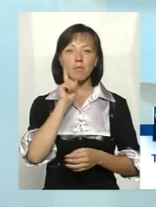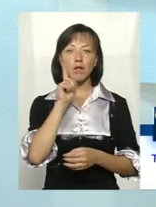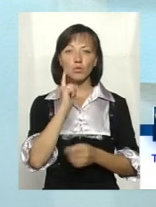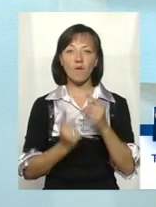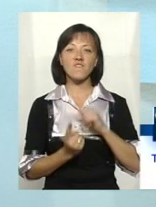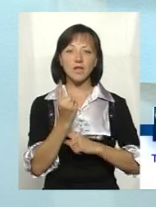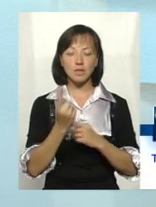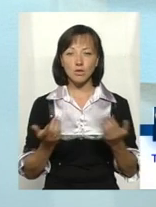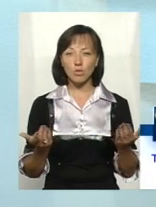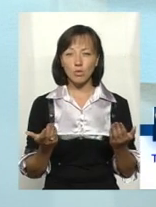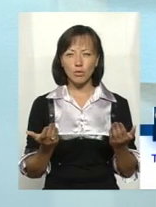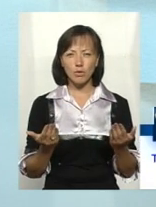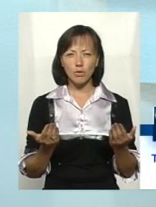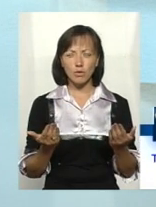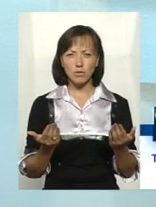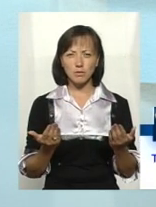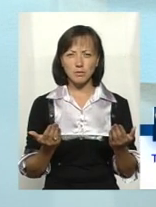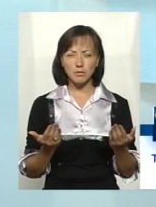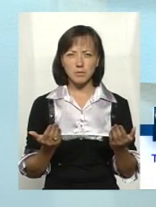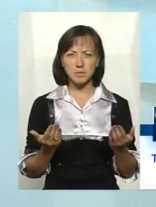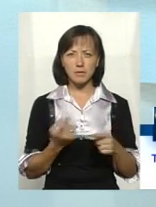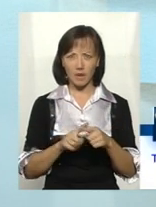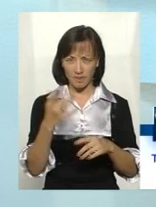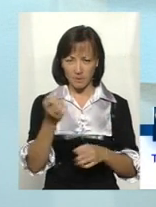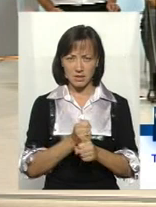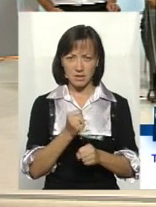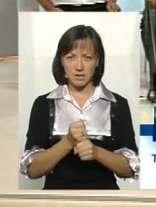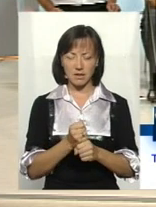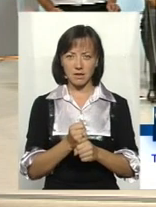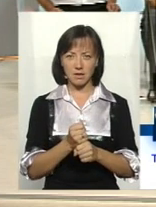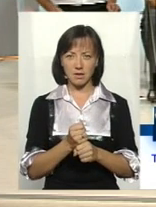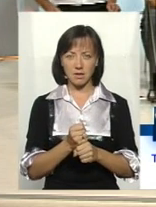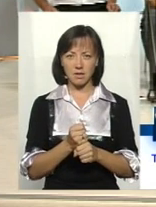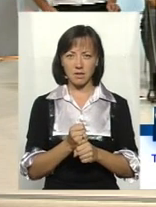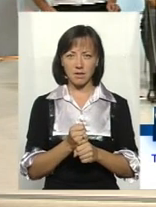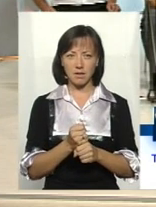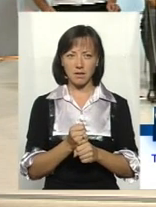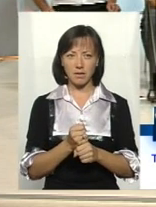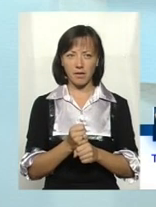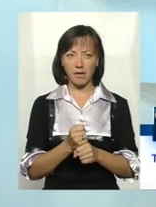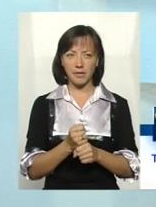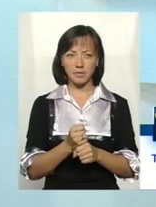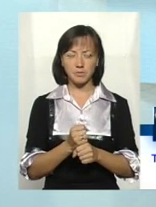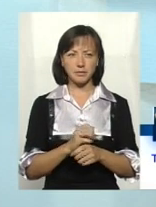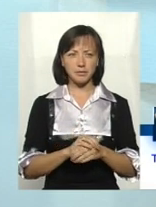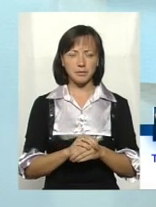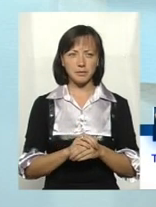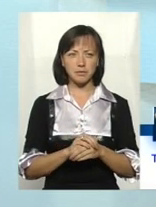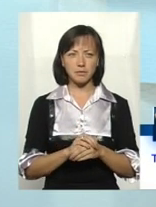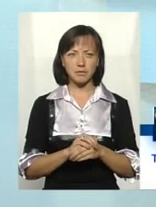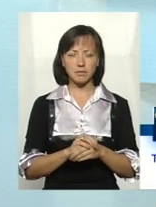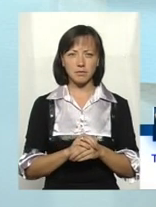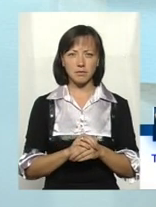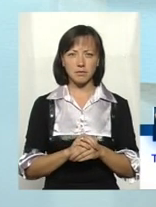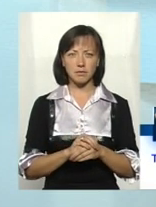выскочку, которая имеет такой эффект. Это вы сделали, Кристина. Не подарите мне это глазками. Как